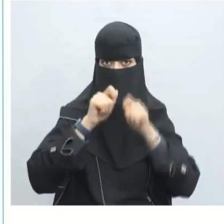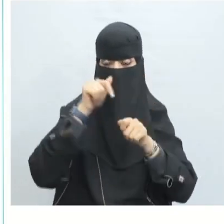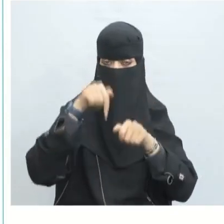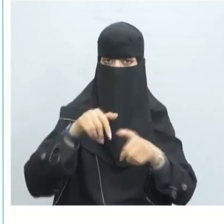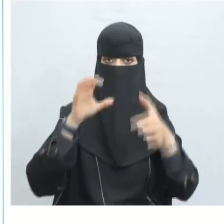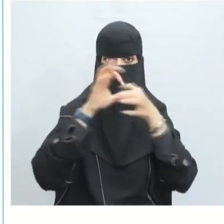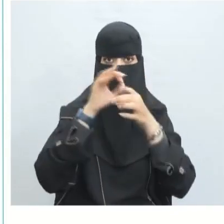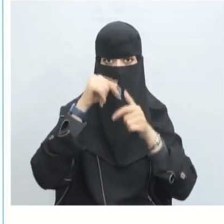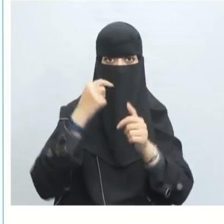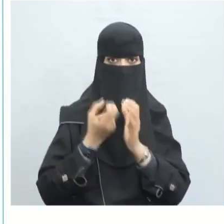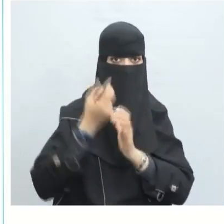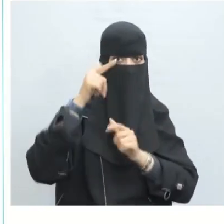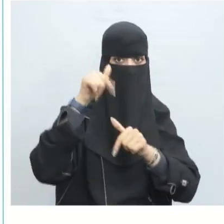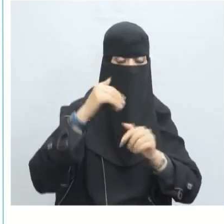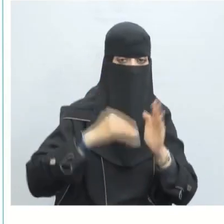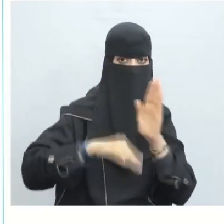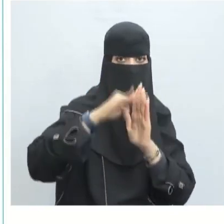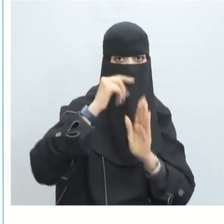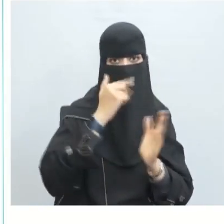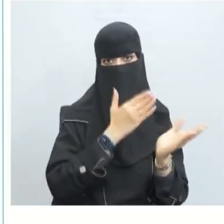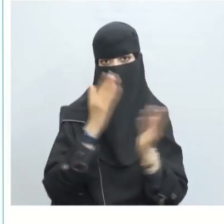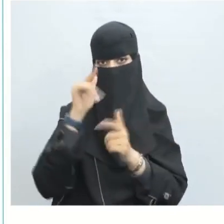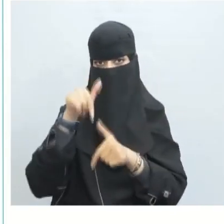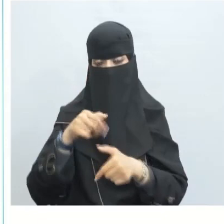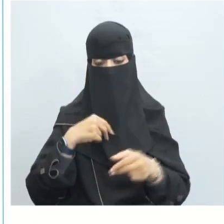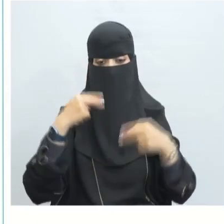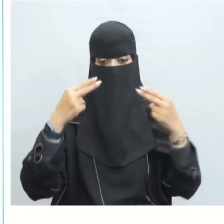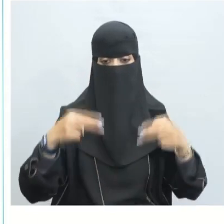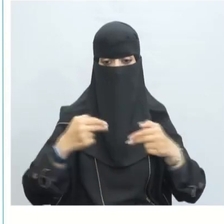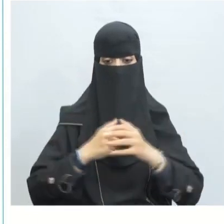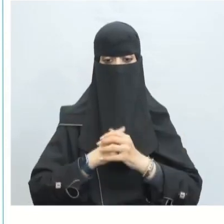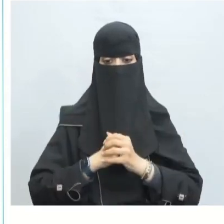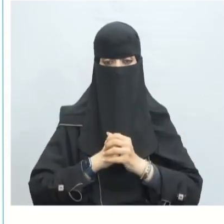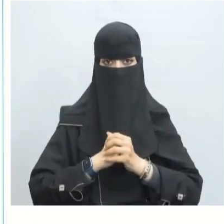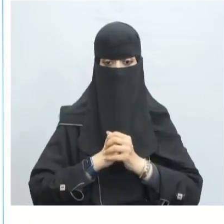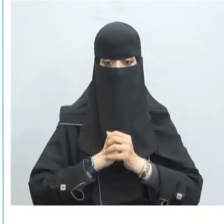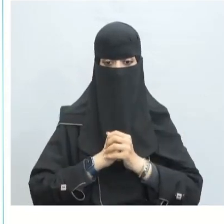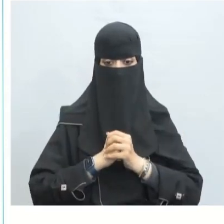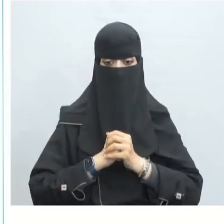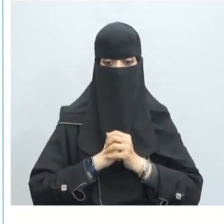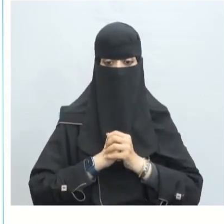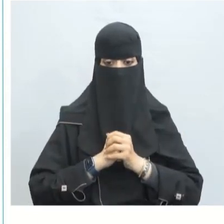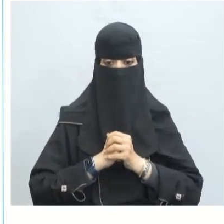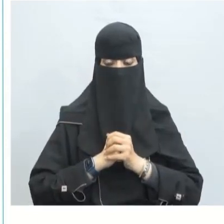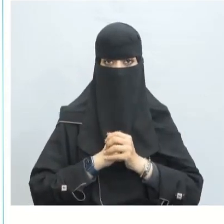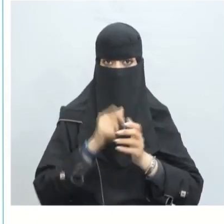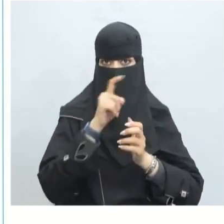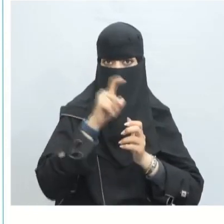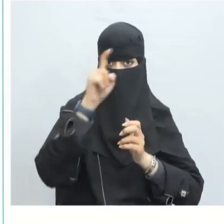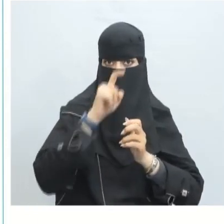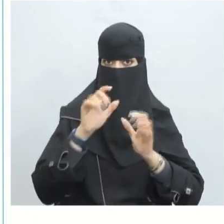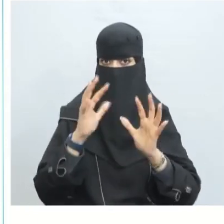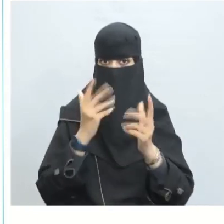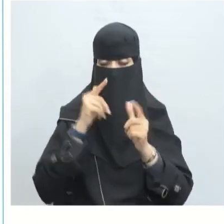فيما يتعلق في توقع مستويات الحضور بالنسبه للفعاليات لماذا توجد اكثر من